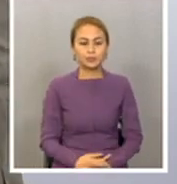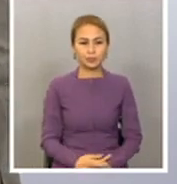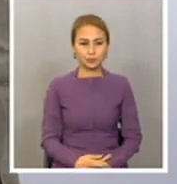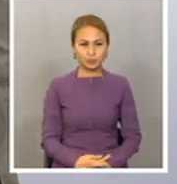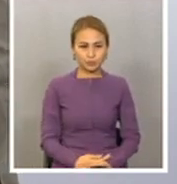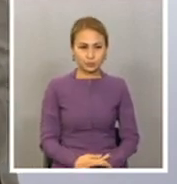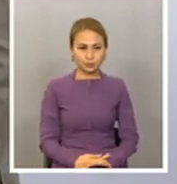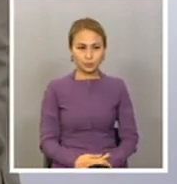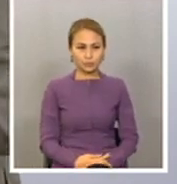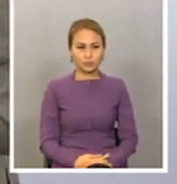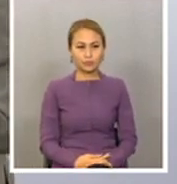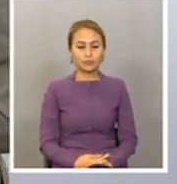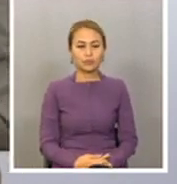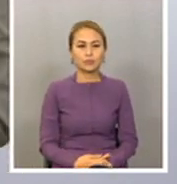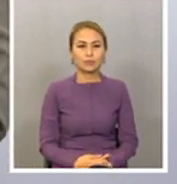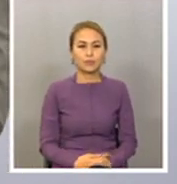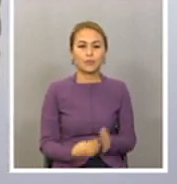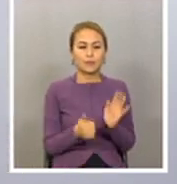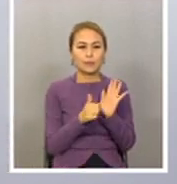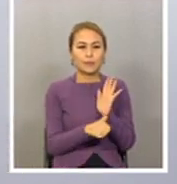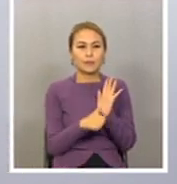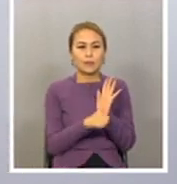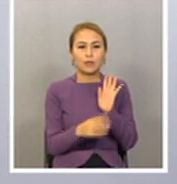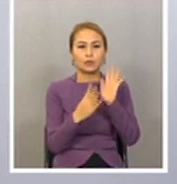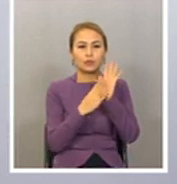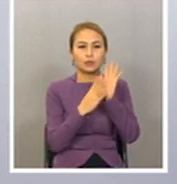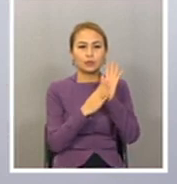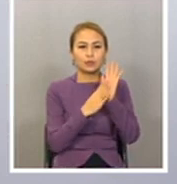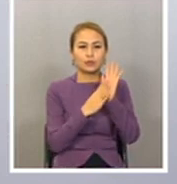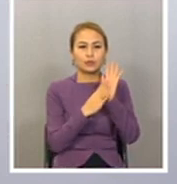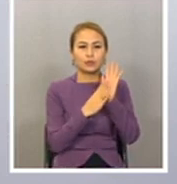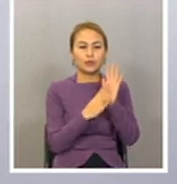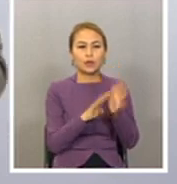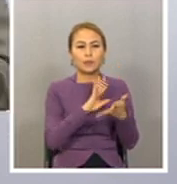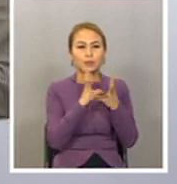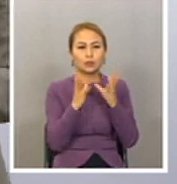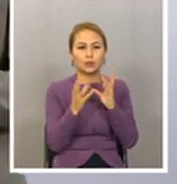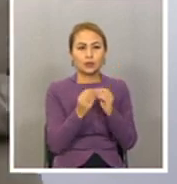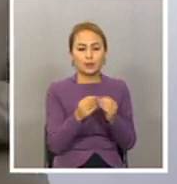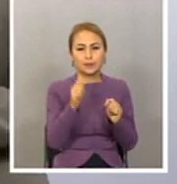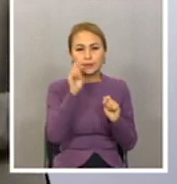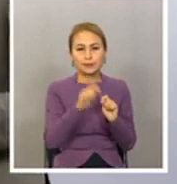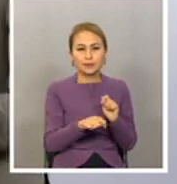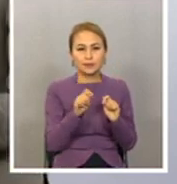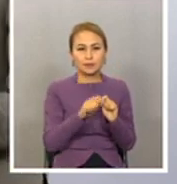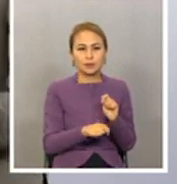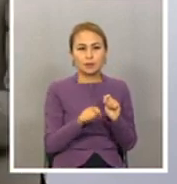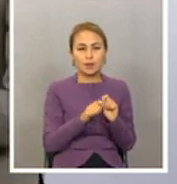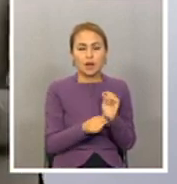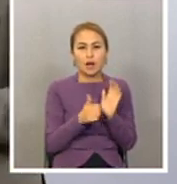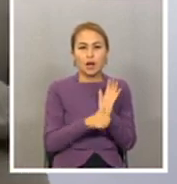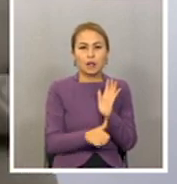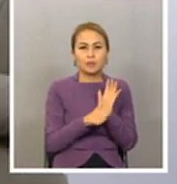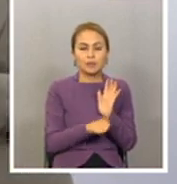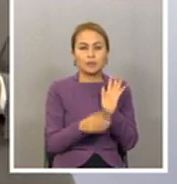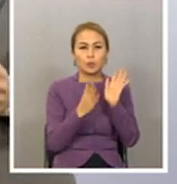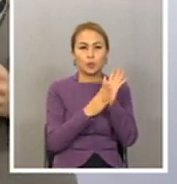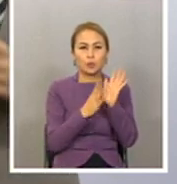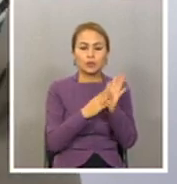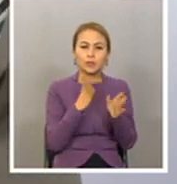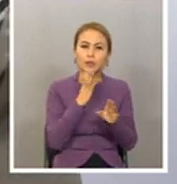қосып жазайық. 60-тан 9 шықты. Бірден бұл жерде тексере кетейік. 60 пен 9 қысқара